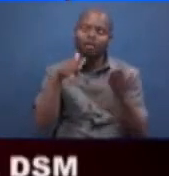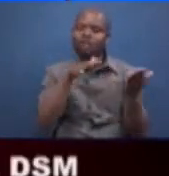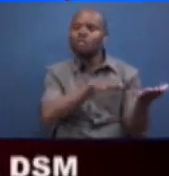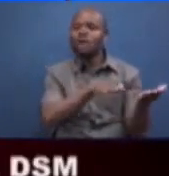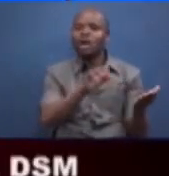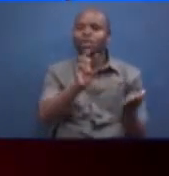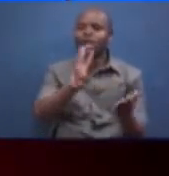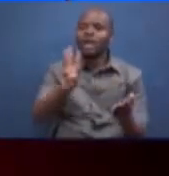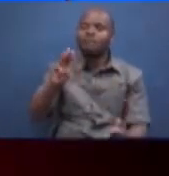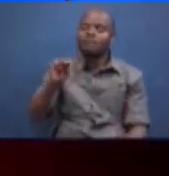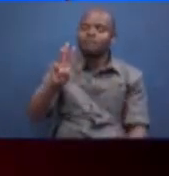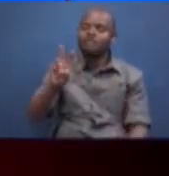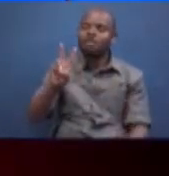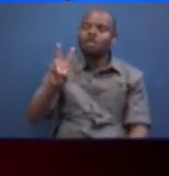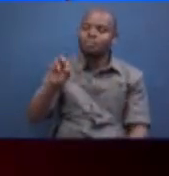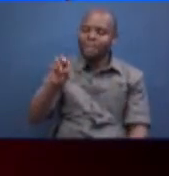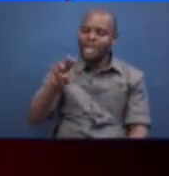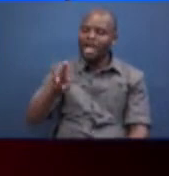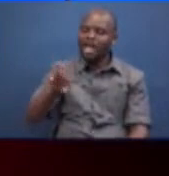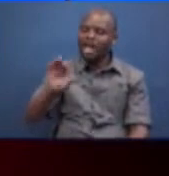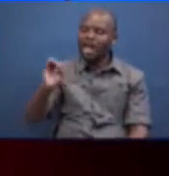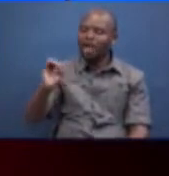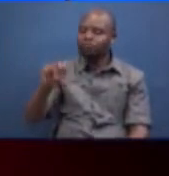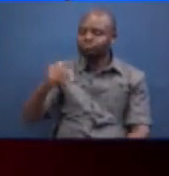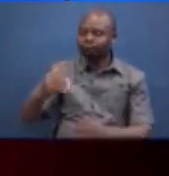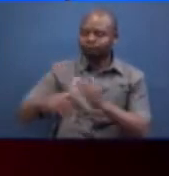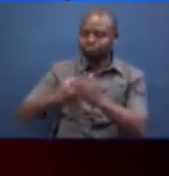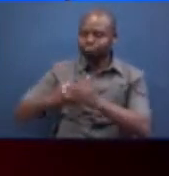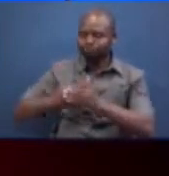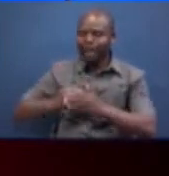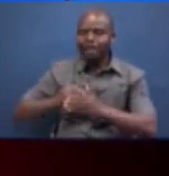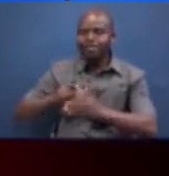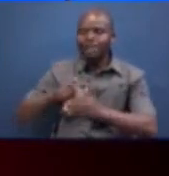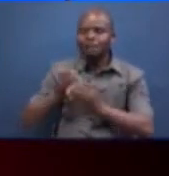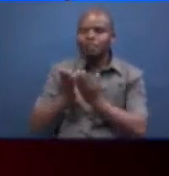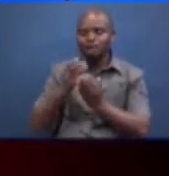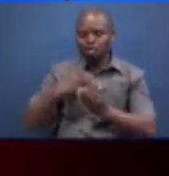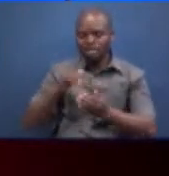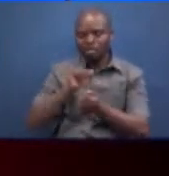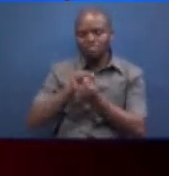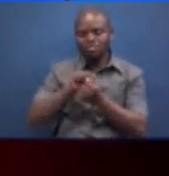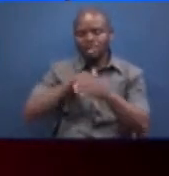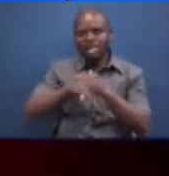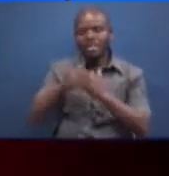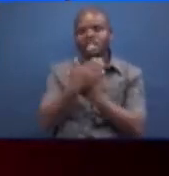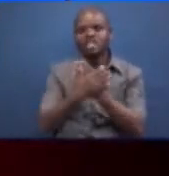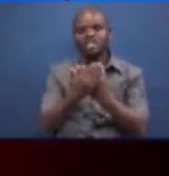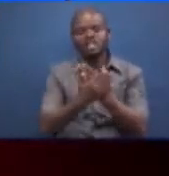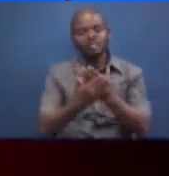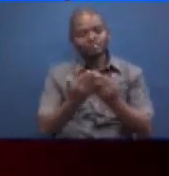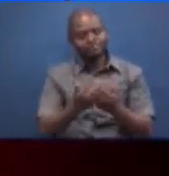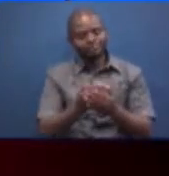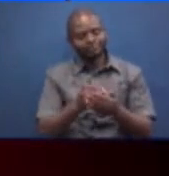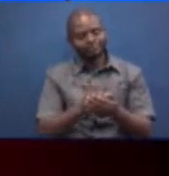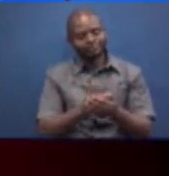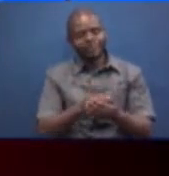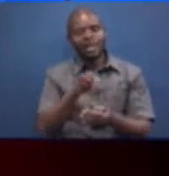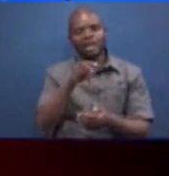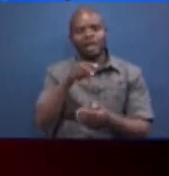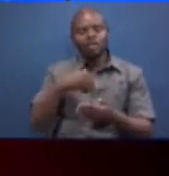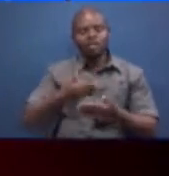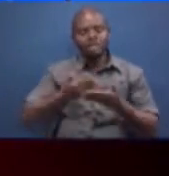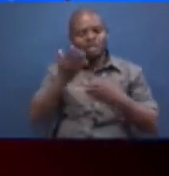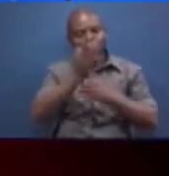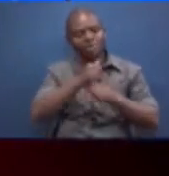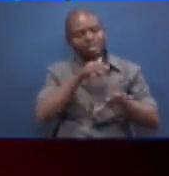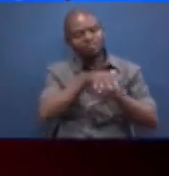aliyeuawa wilayani Mvomero mkoani Morogoro hivi karibuni, Tabu John amemuomba waziri wa mambo ya ndani ya nchi Mhandisi Hamadi Masauni